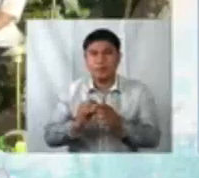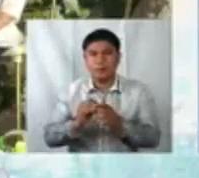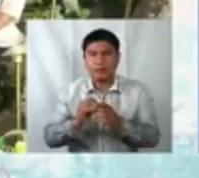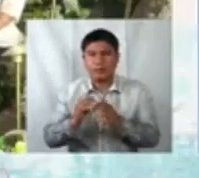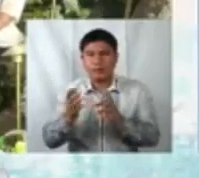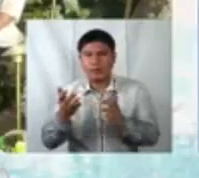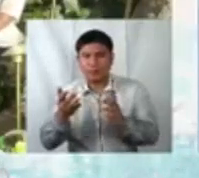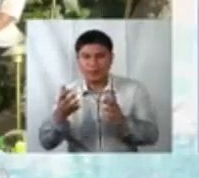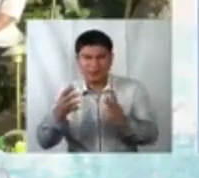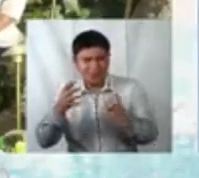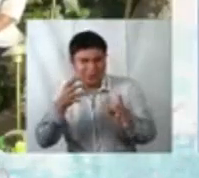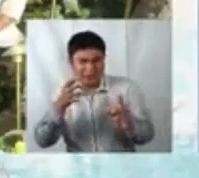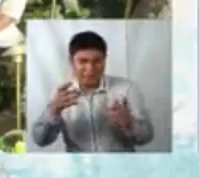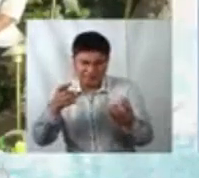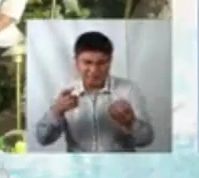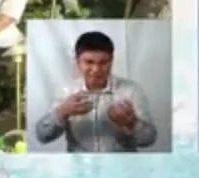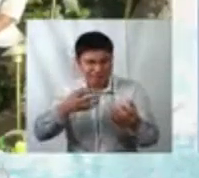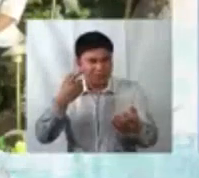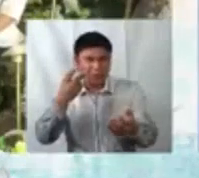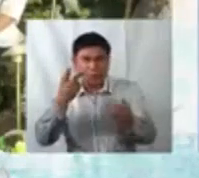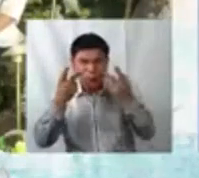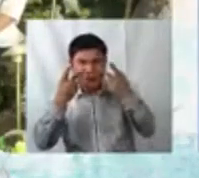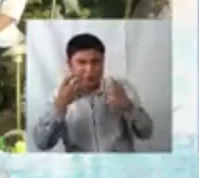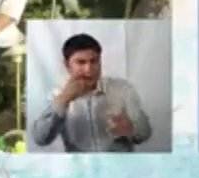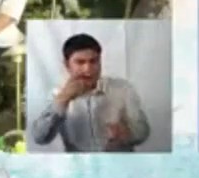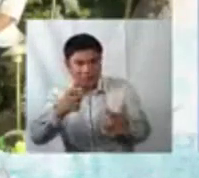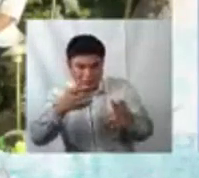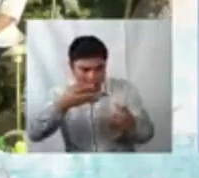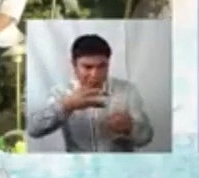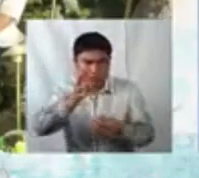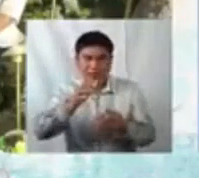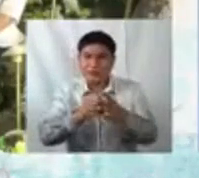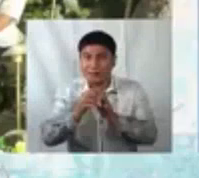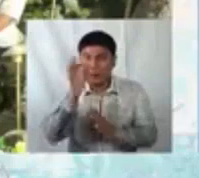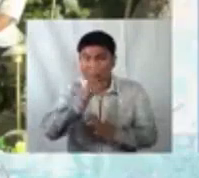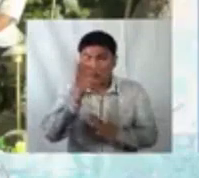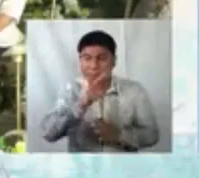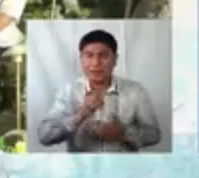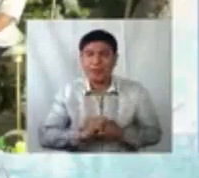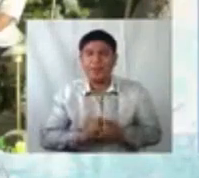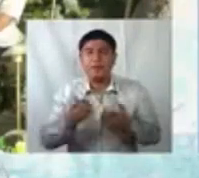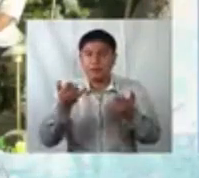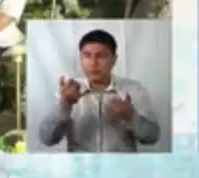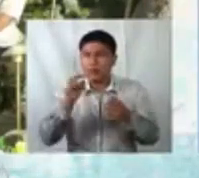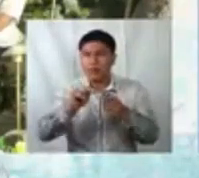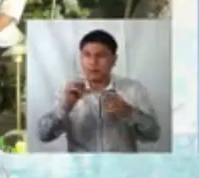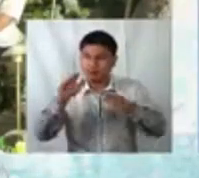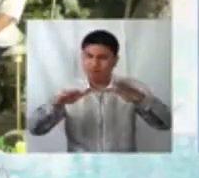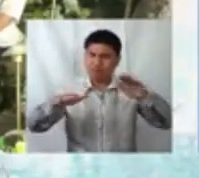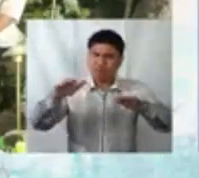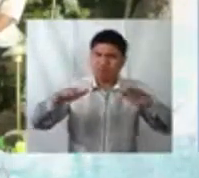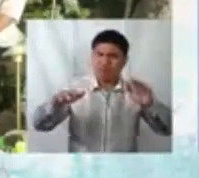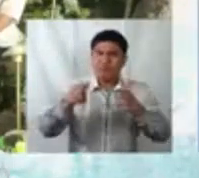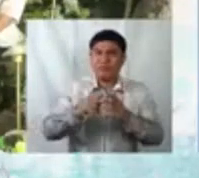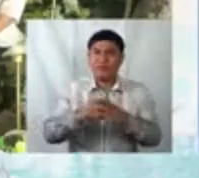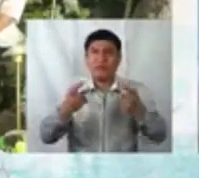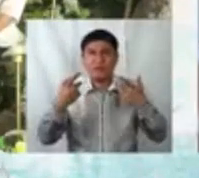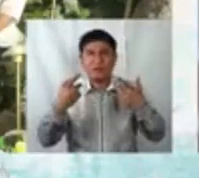ng independensya. So, yun. But, of course, balansi tayo dyan. May mga